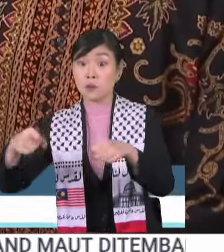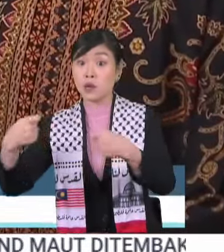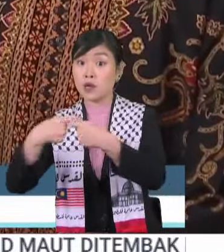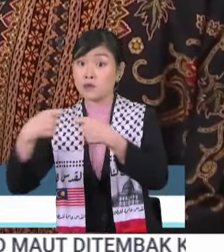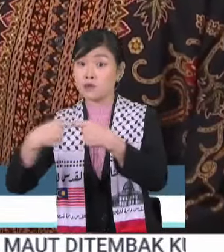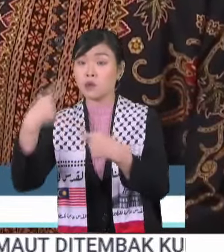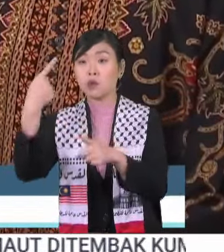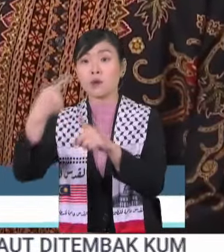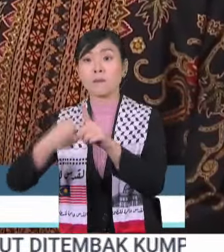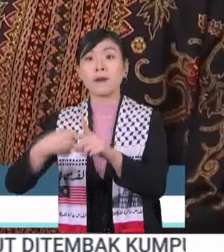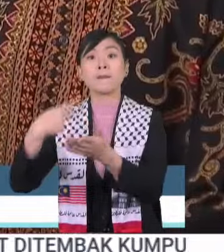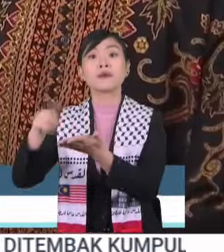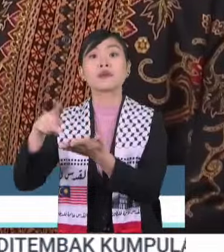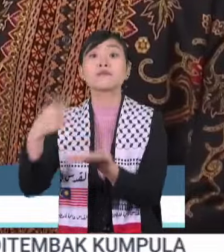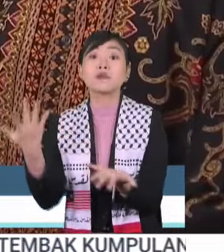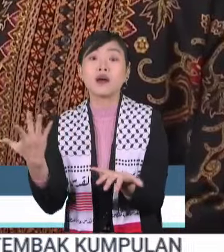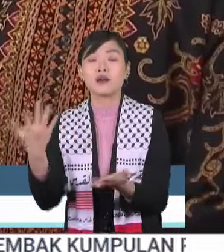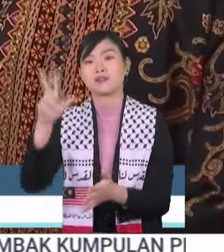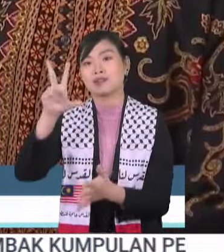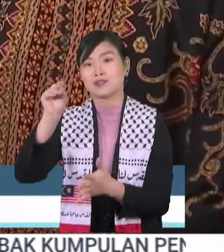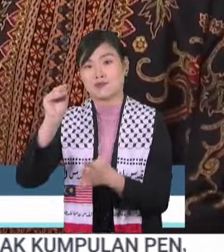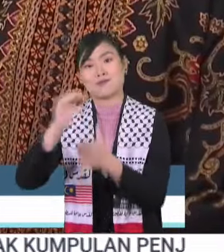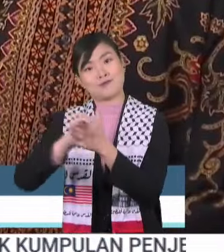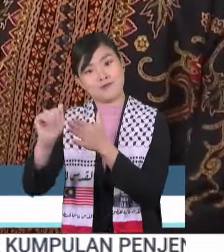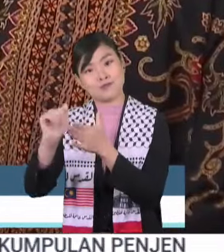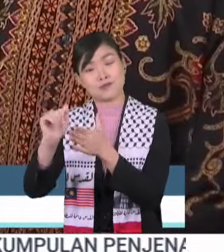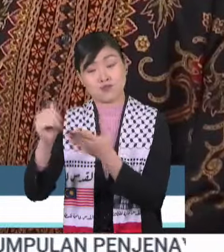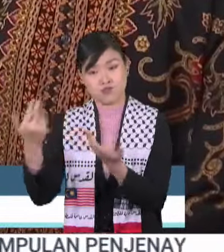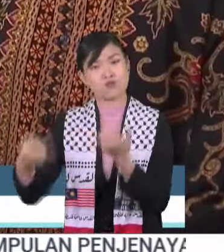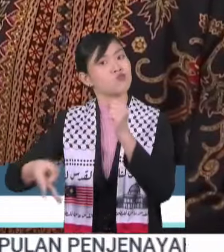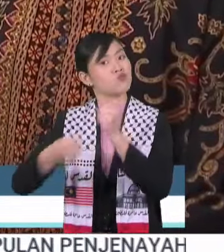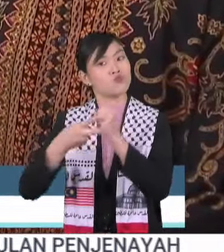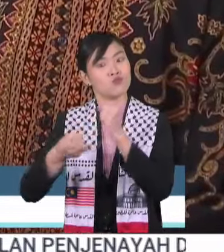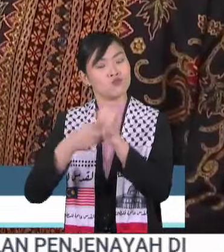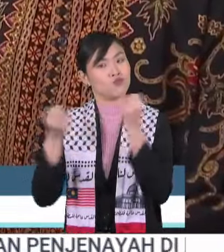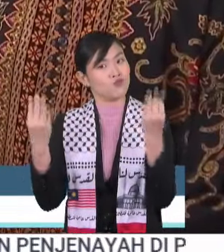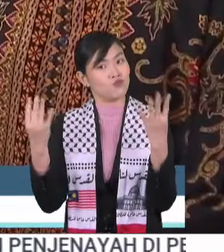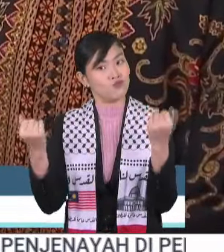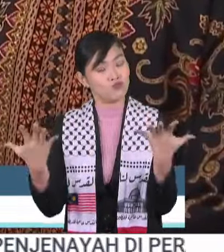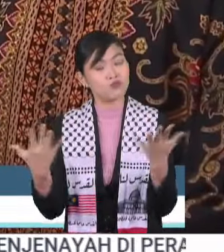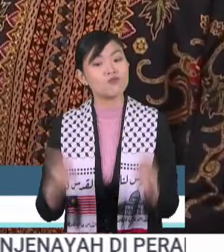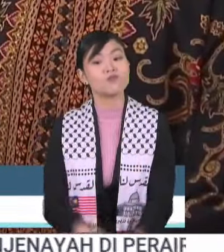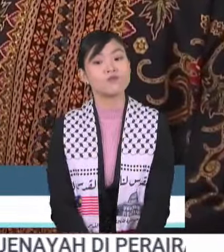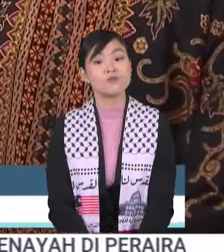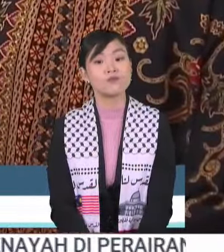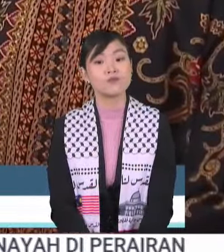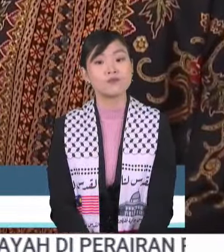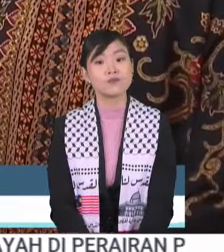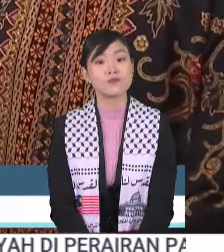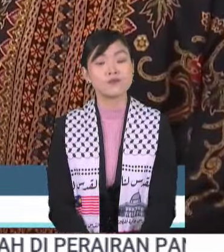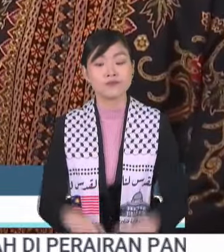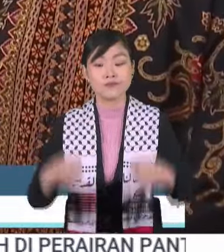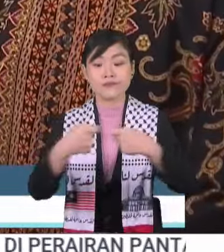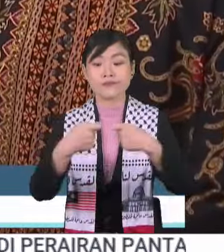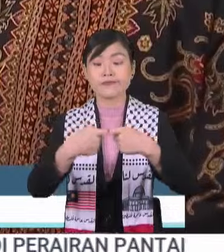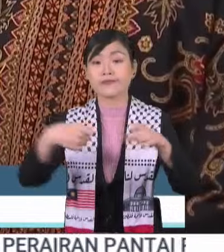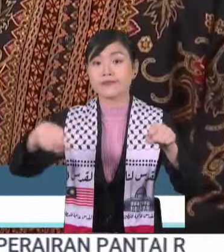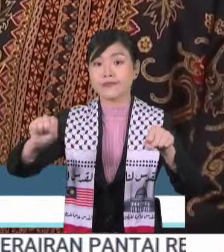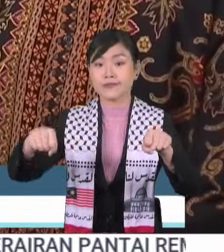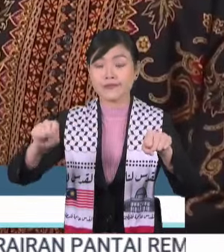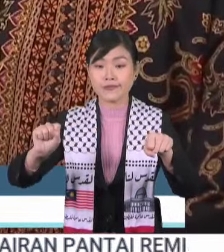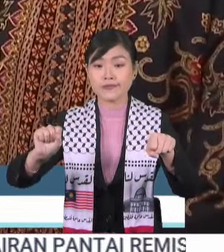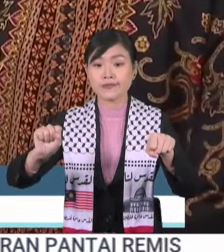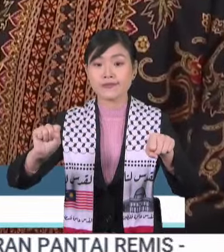di situlahimatan yang yang besar kedua er EV motosikal ni saya